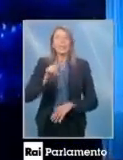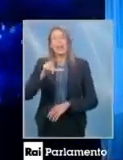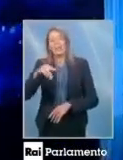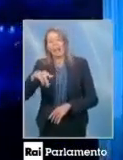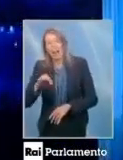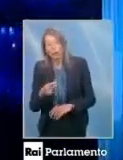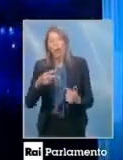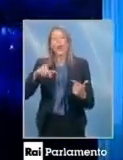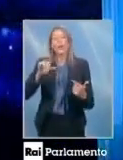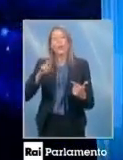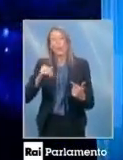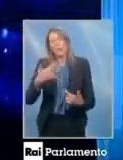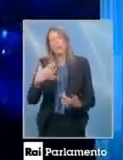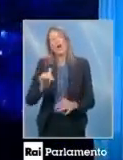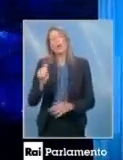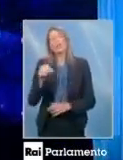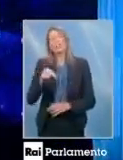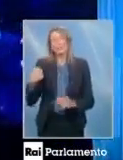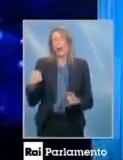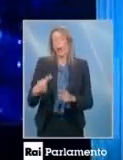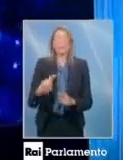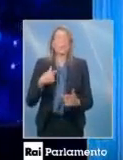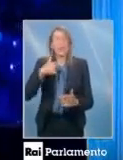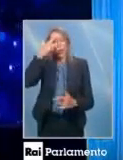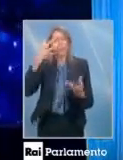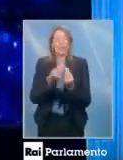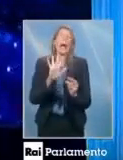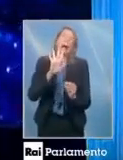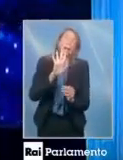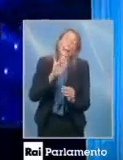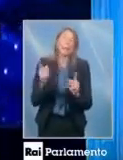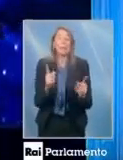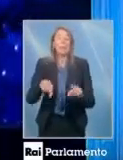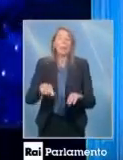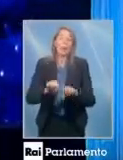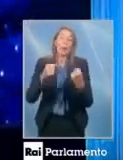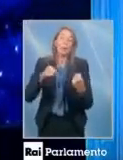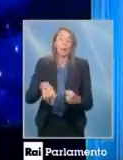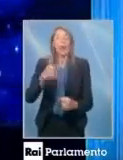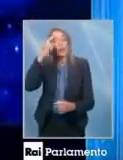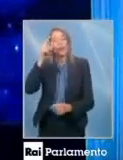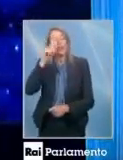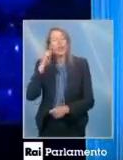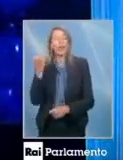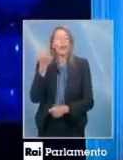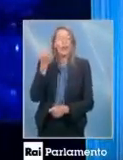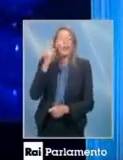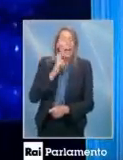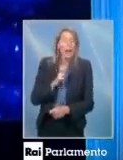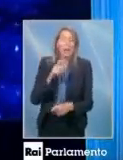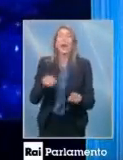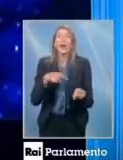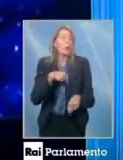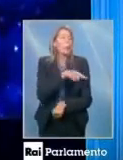Lupi, governano insieme da 11 anni, a parte diciamo la pausa del governo giallo-verde, per cui non capisco perché qui si possa continuare a dire mai più con questo,